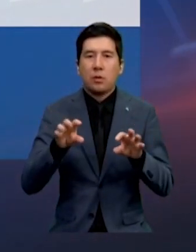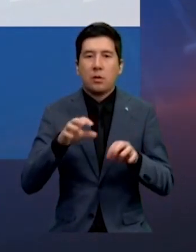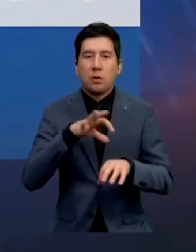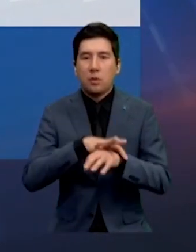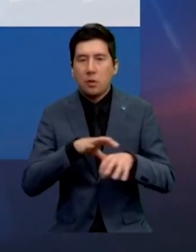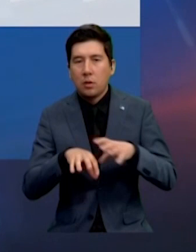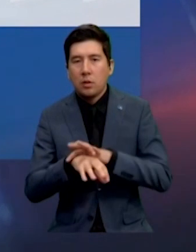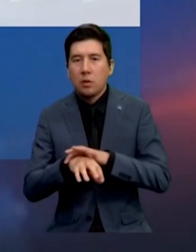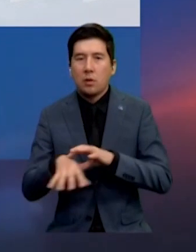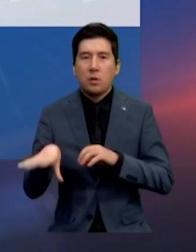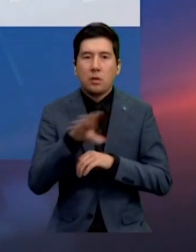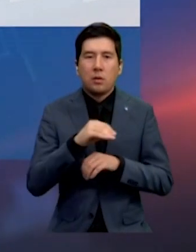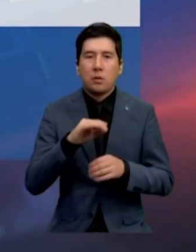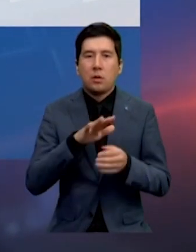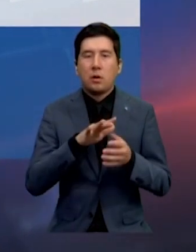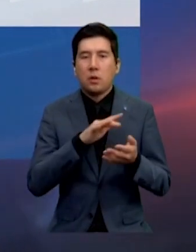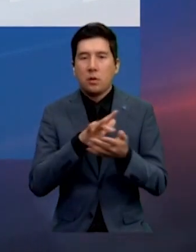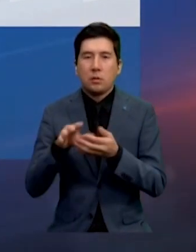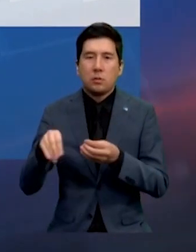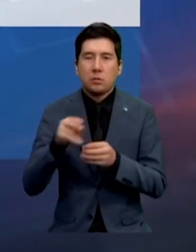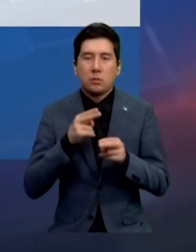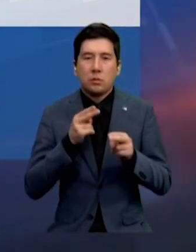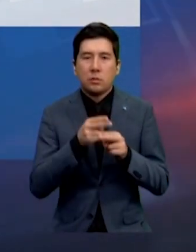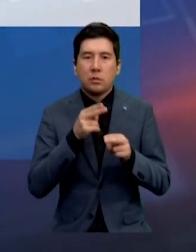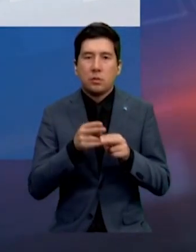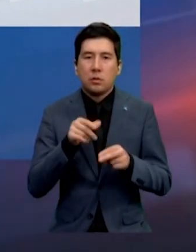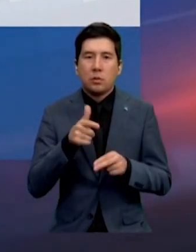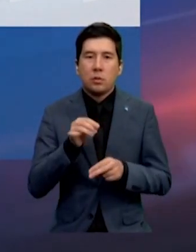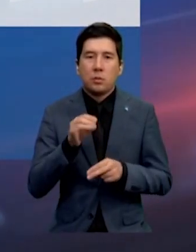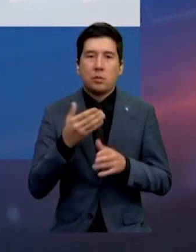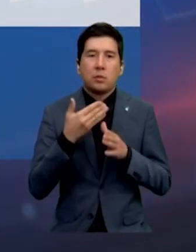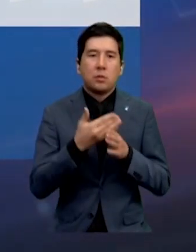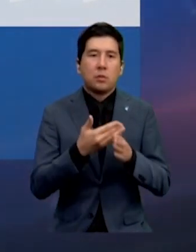предварительных условий и обеспечения беспрепятственного доступа к гуманитарной помощи.